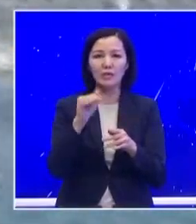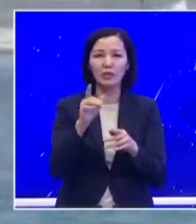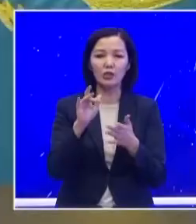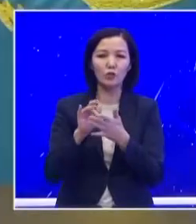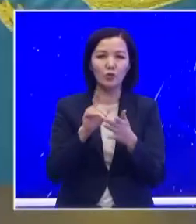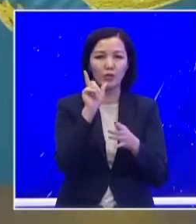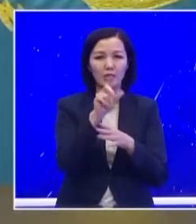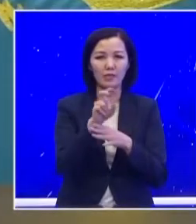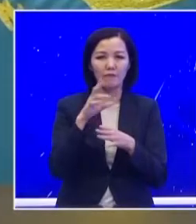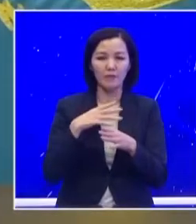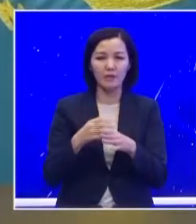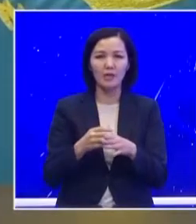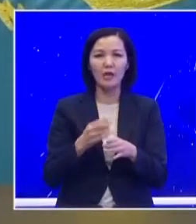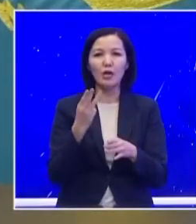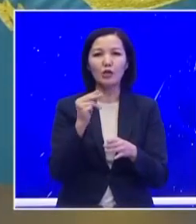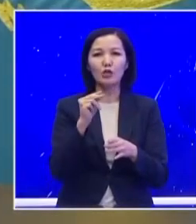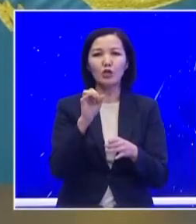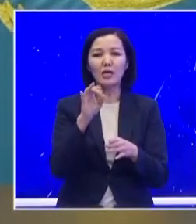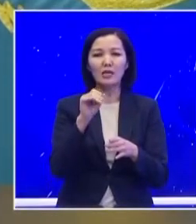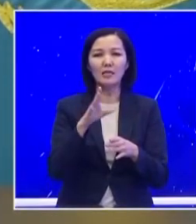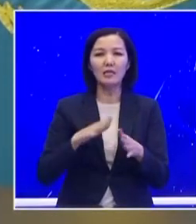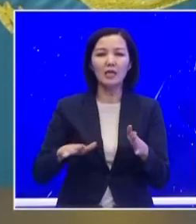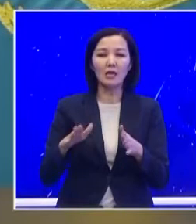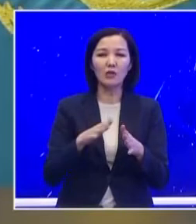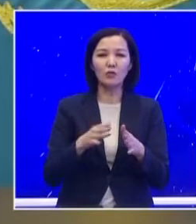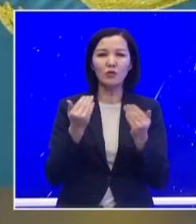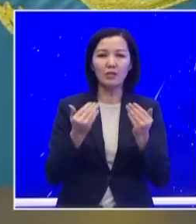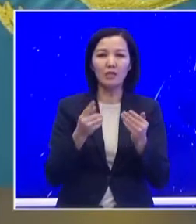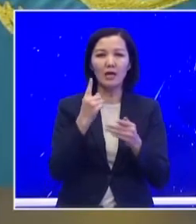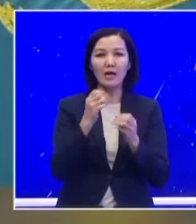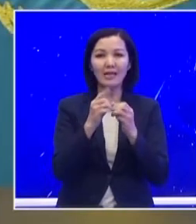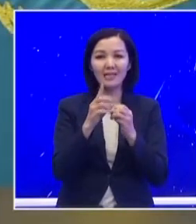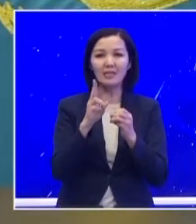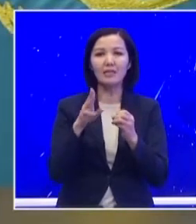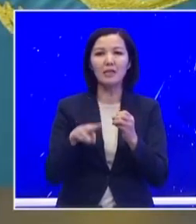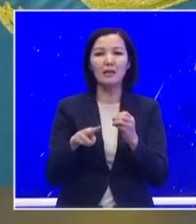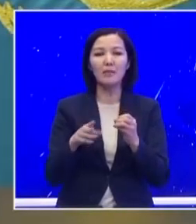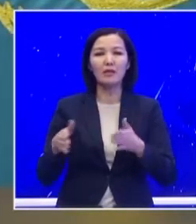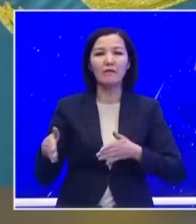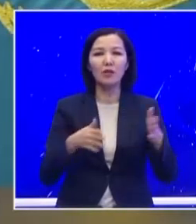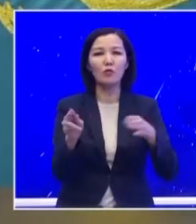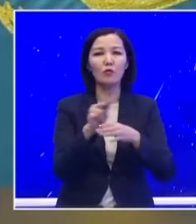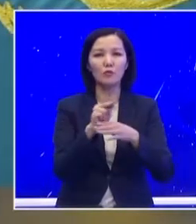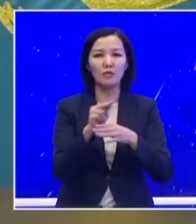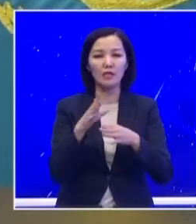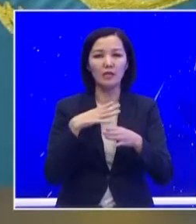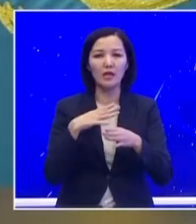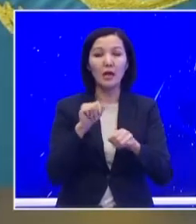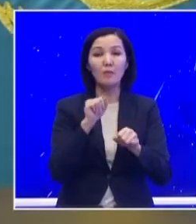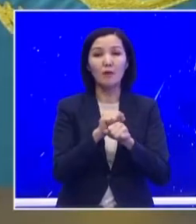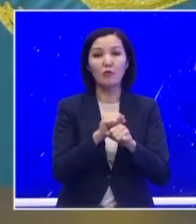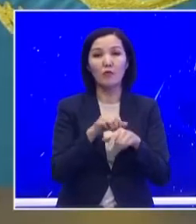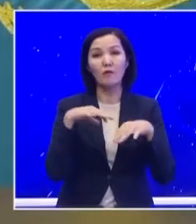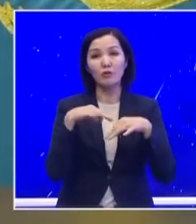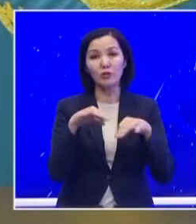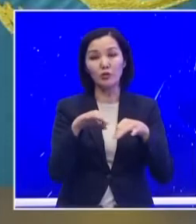туристов. Чирынский каньон сделали 11 километров дороги. Как вы говорите, с парковочной зоной. И